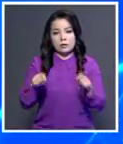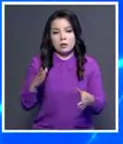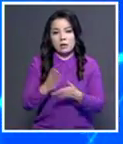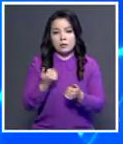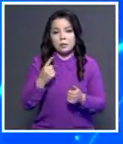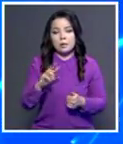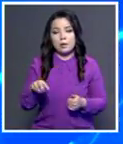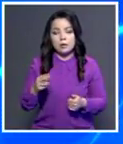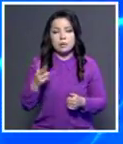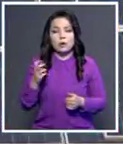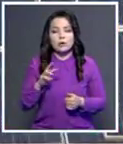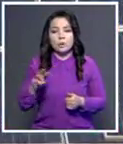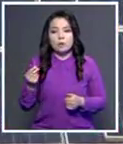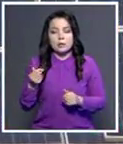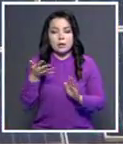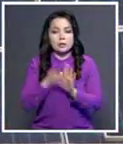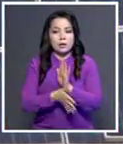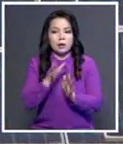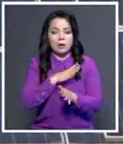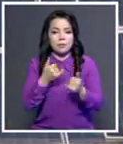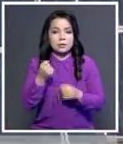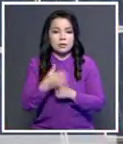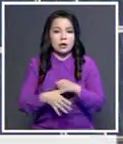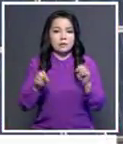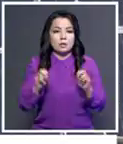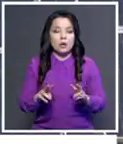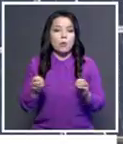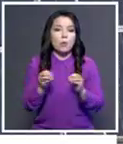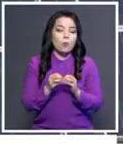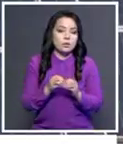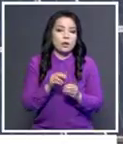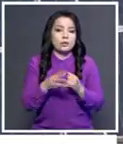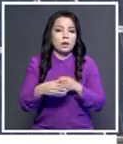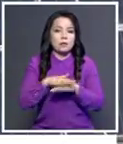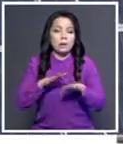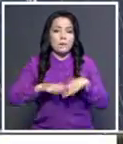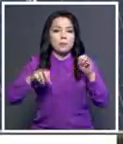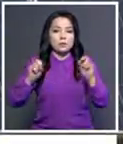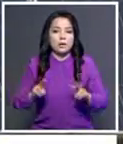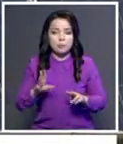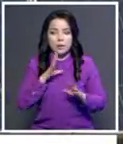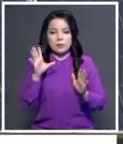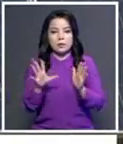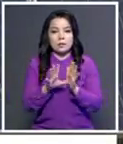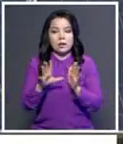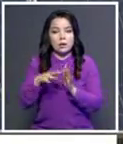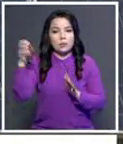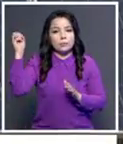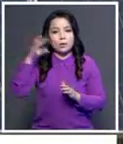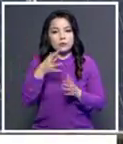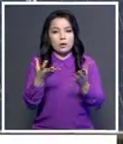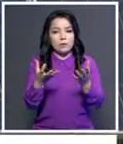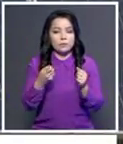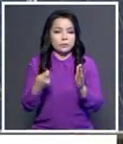теңге жұмсалған. Құрылысы өткен жылы басталған станцияда 10 жергілікті маман қызмет етеді. Күн сәулесінен баламалы энергия алатын станция бұдан